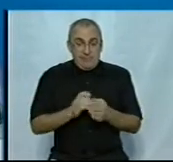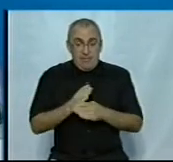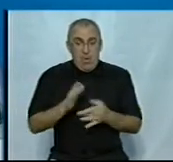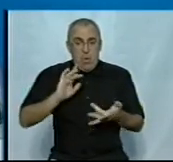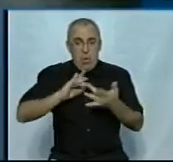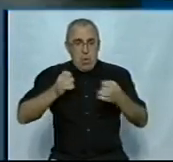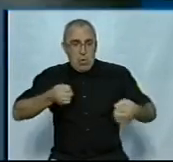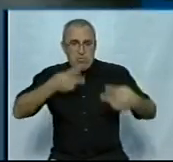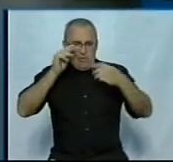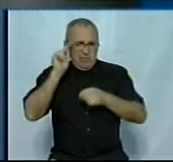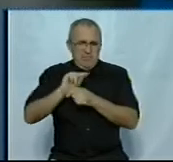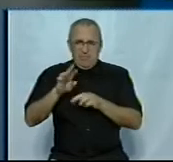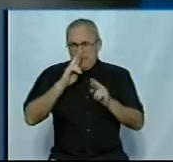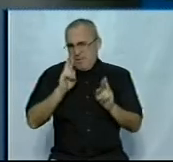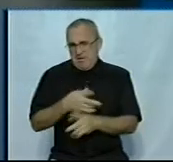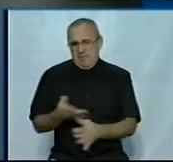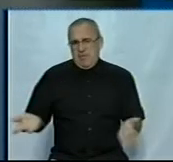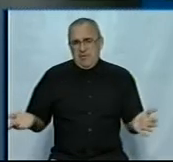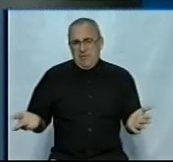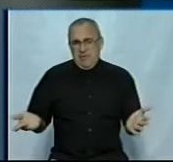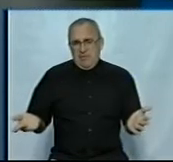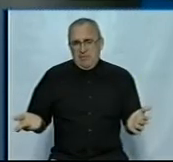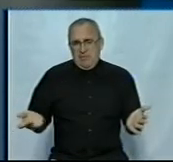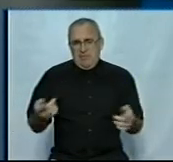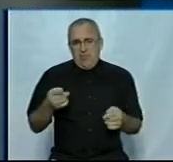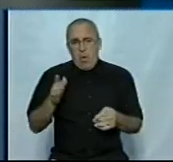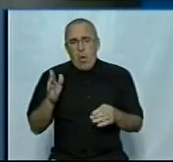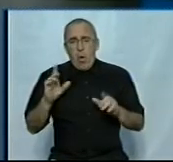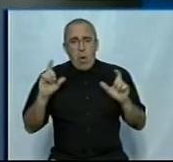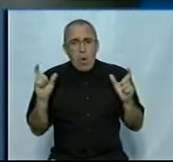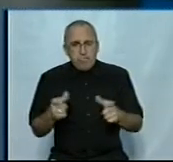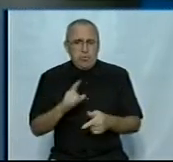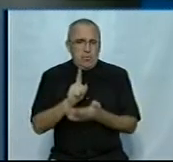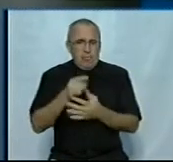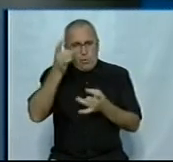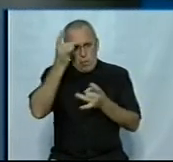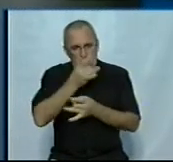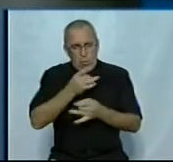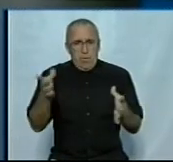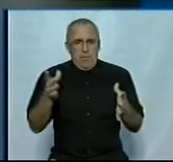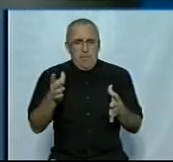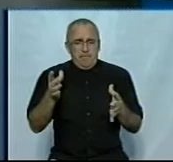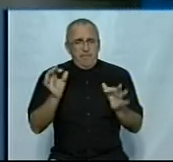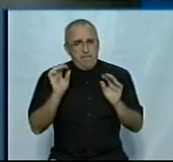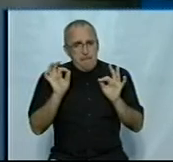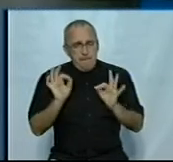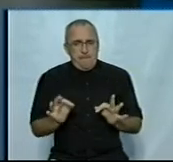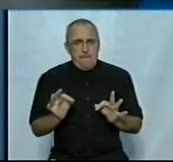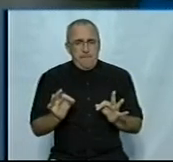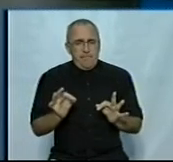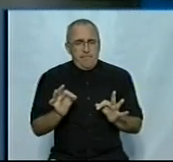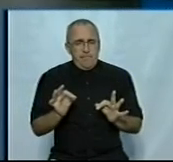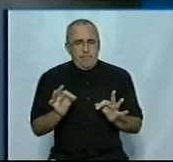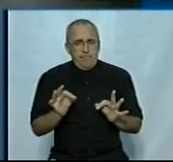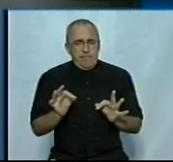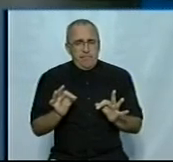онлайн навчати? Це неправильно, немає обмеження таких мають бути розумними, методик. вони повинні бути виправданими. Наскільки вони вам зіпсують а ризики